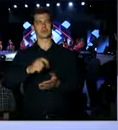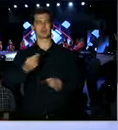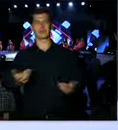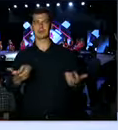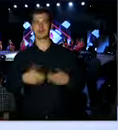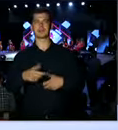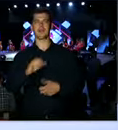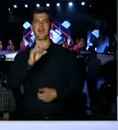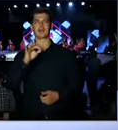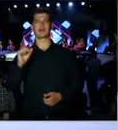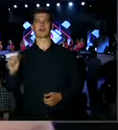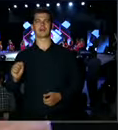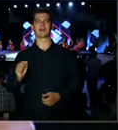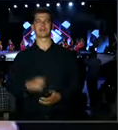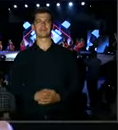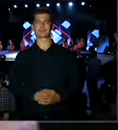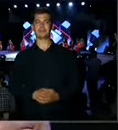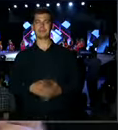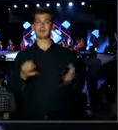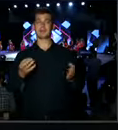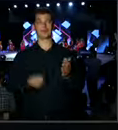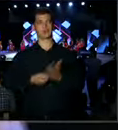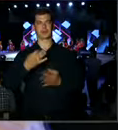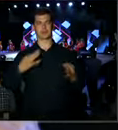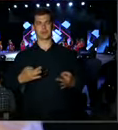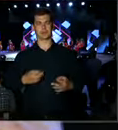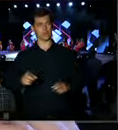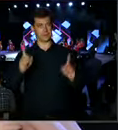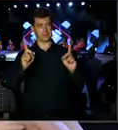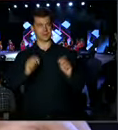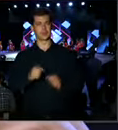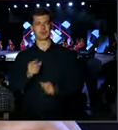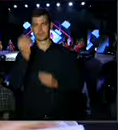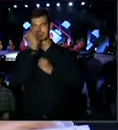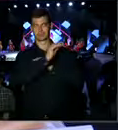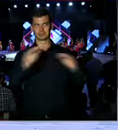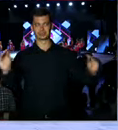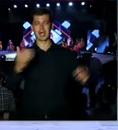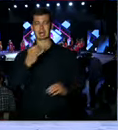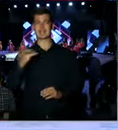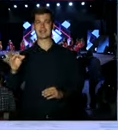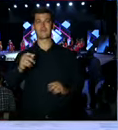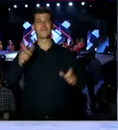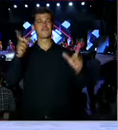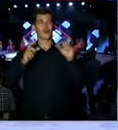Rozwoju Agata Spała. Drodzy Państwo, uwaga, uwaga, wszemi wobec ogłaszam, że Miss